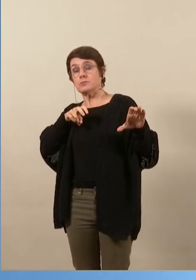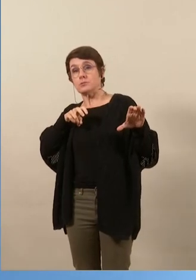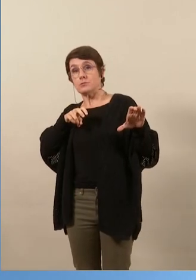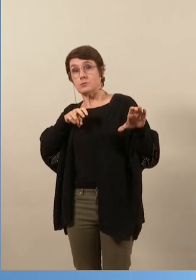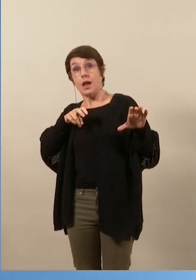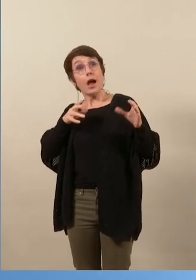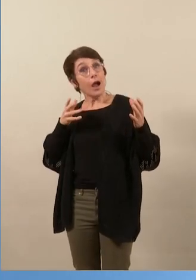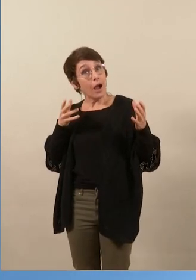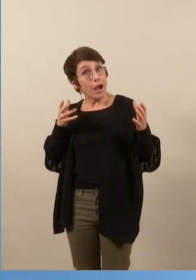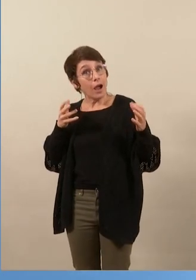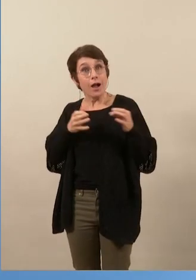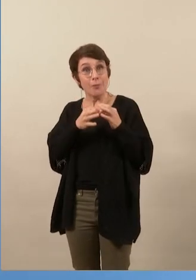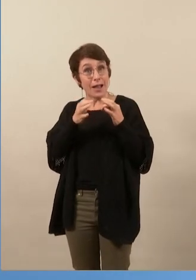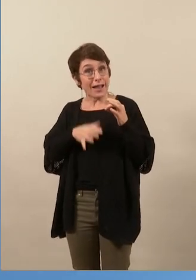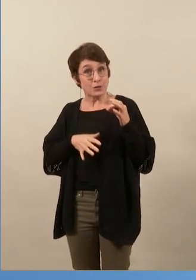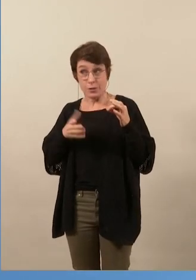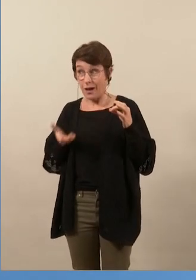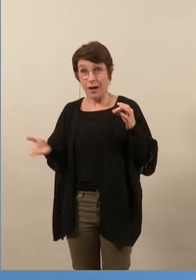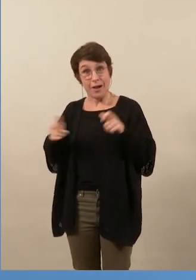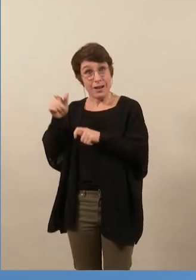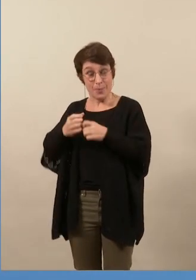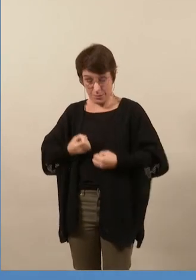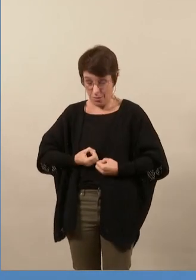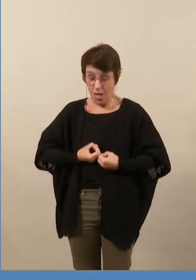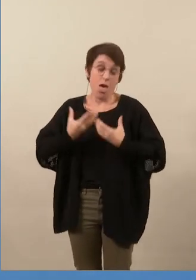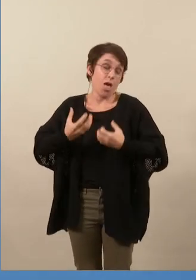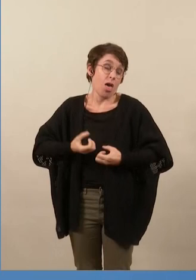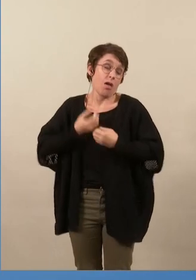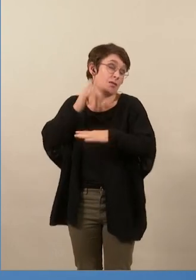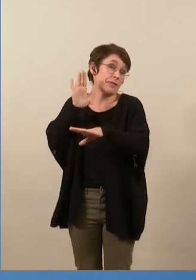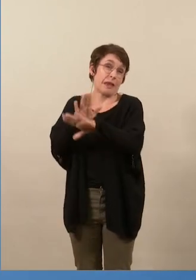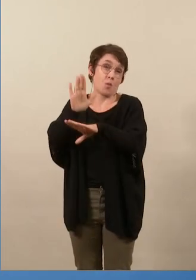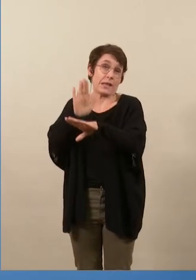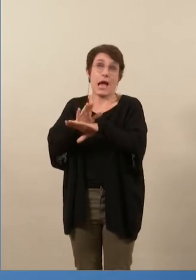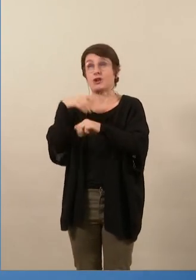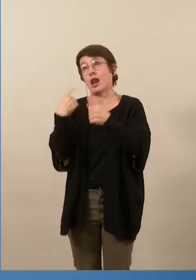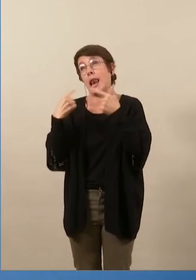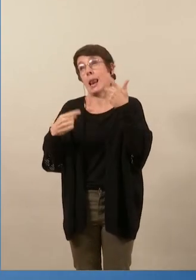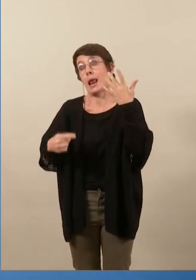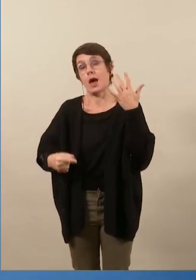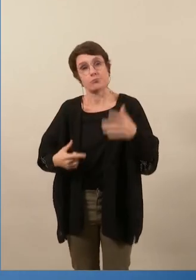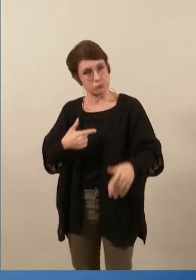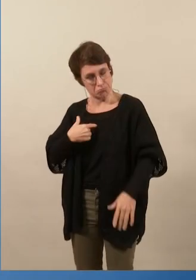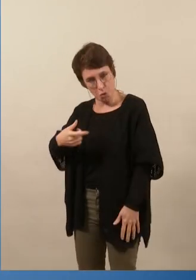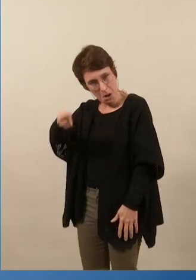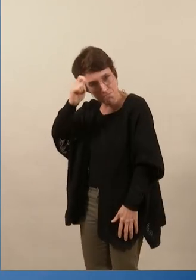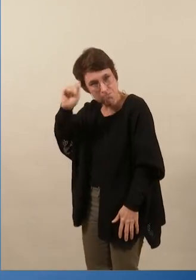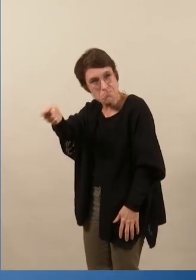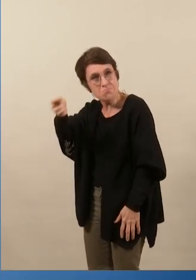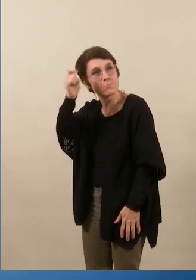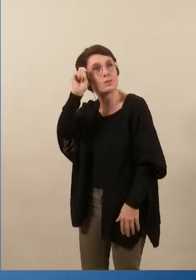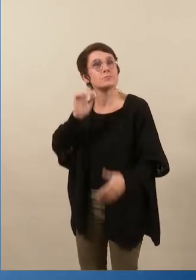libérés qu'ils se lâchent et qu'il témoignent sans phare et je leur rends hommage la rit Tournelle est la